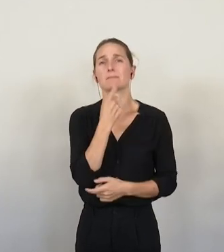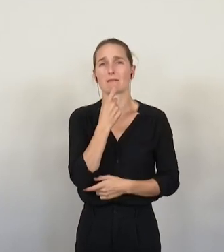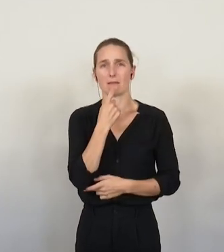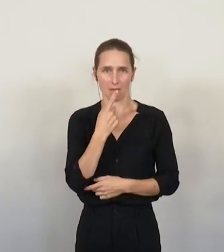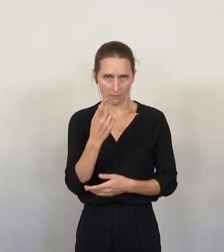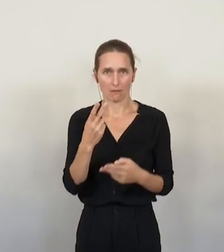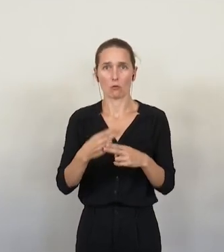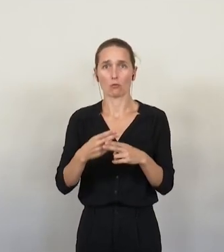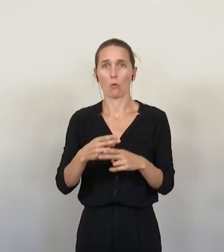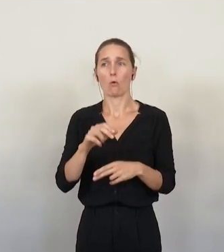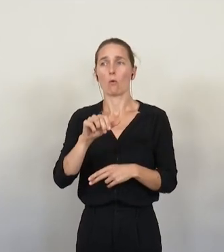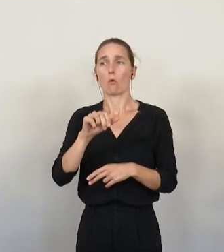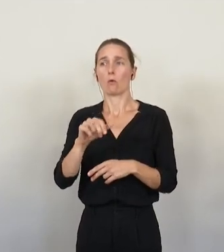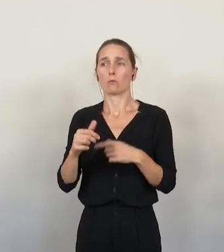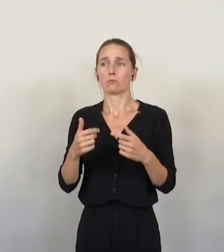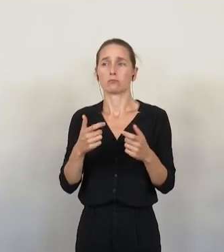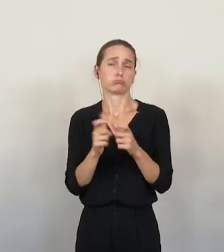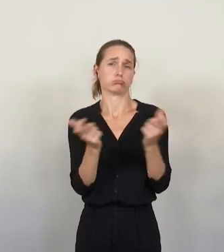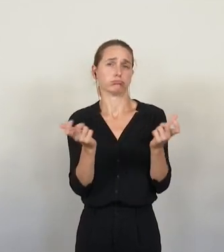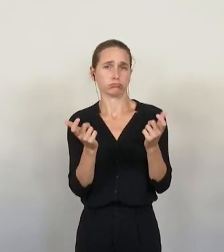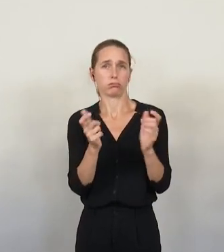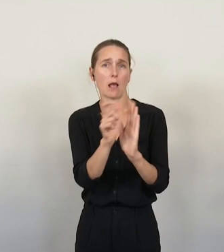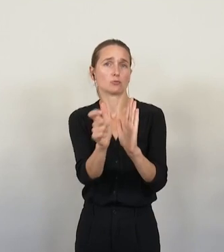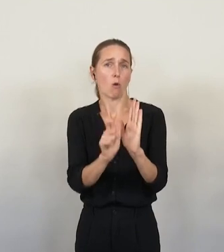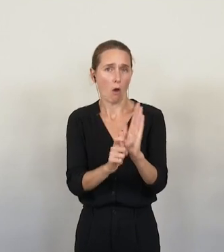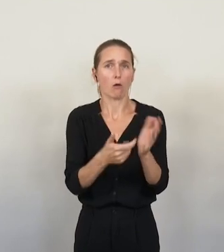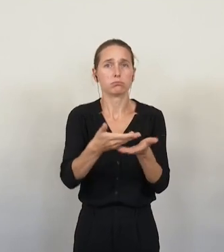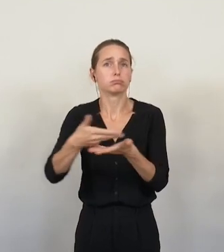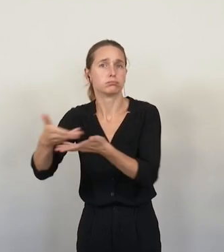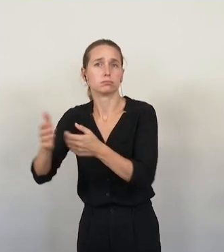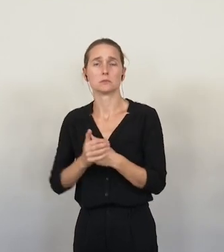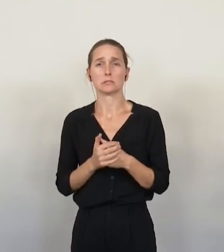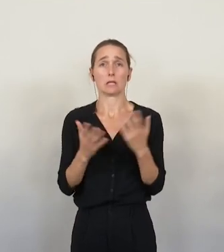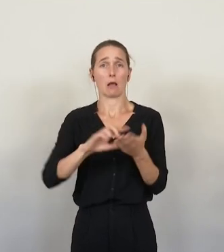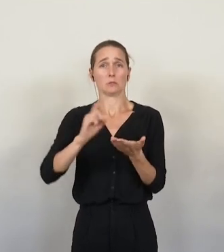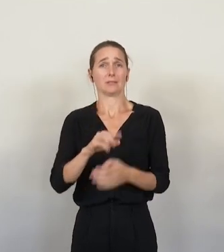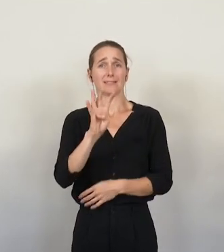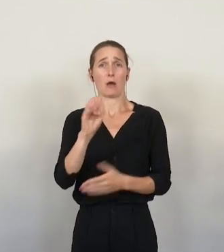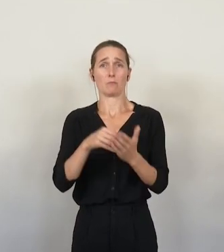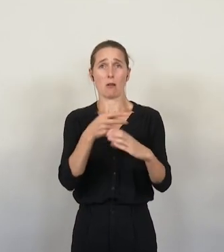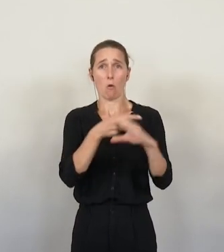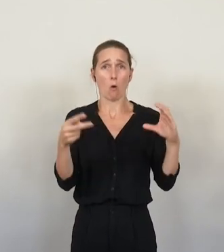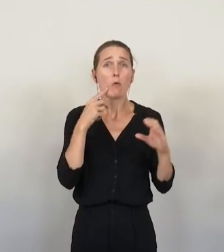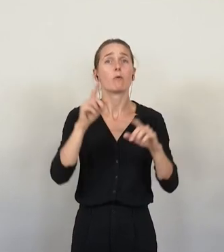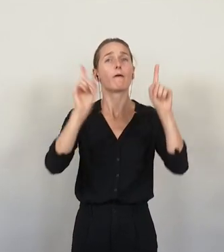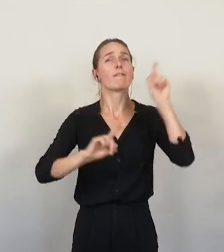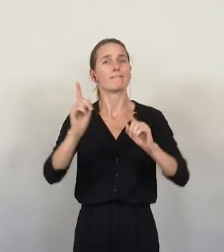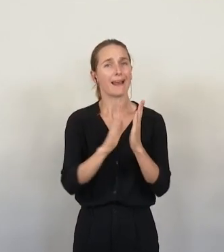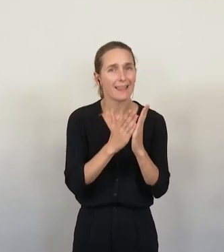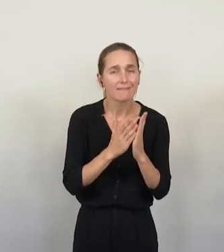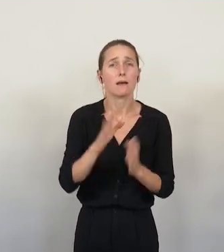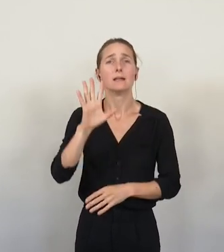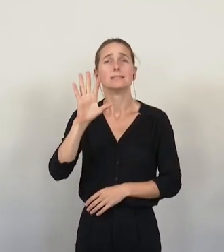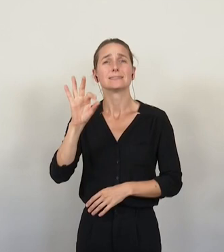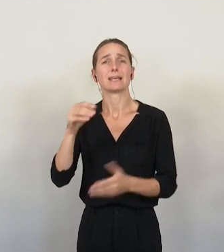alors c'est un traiteur euh 40000 € pour le Printemps du livre 40000 € pour la fête des tuiles 40 50000 € par